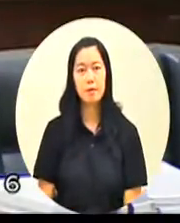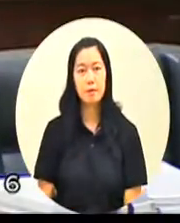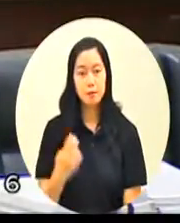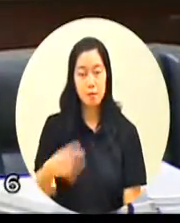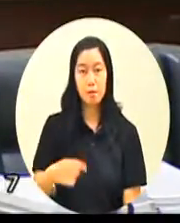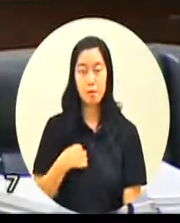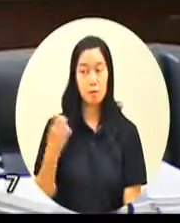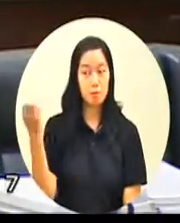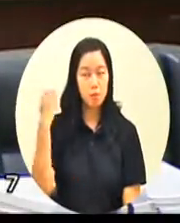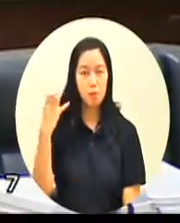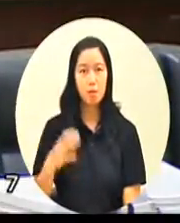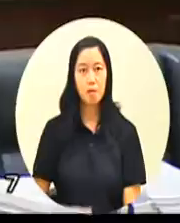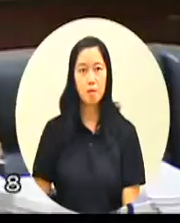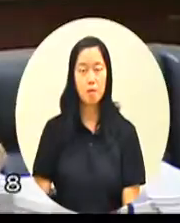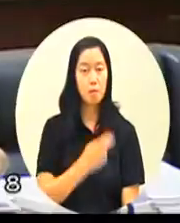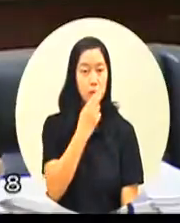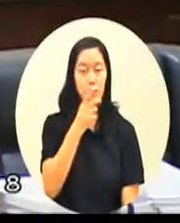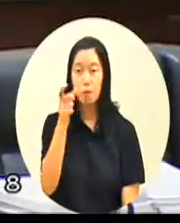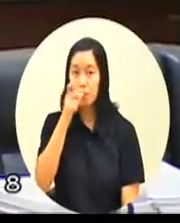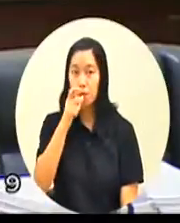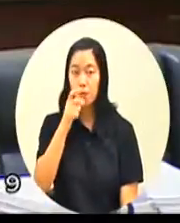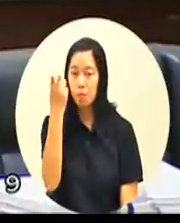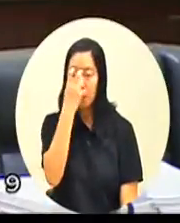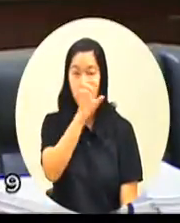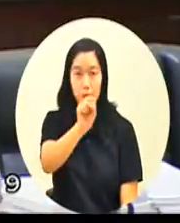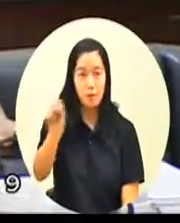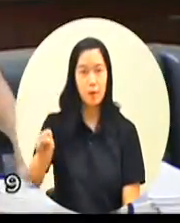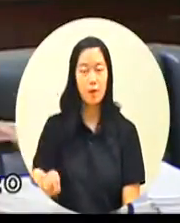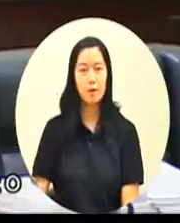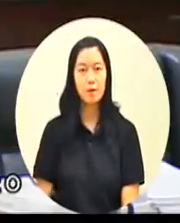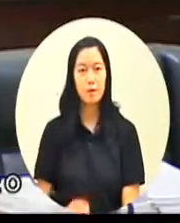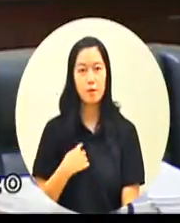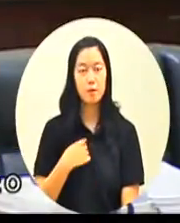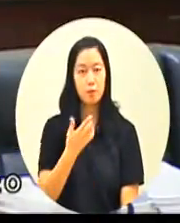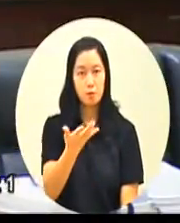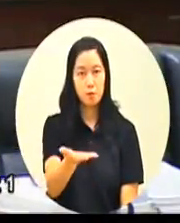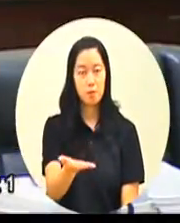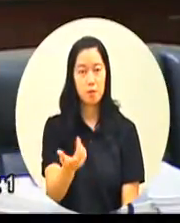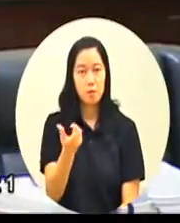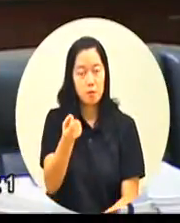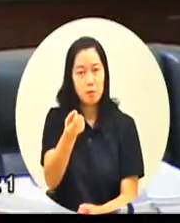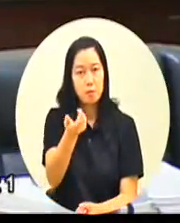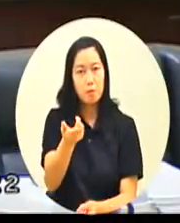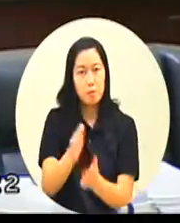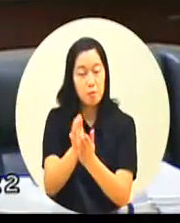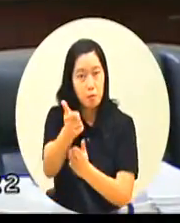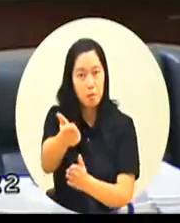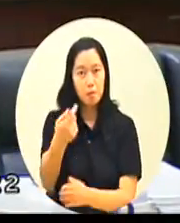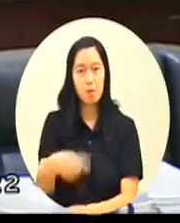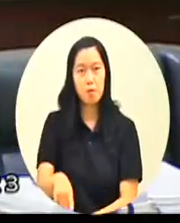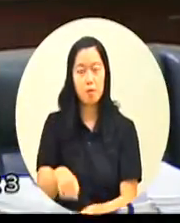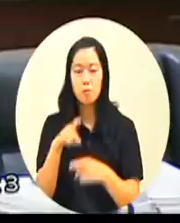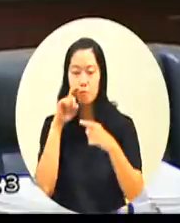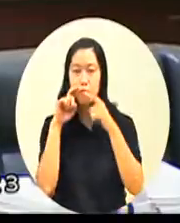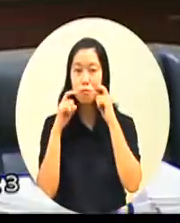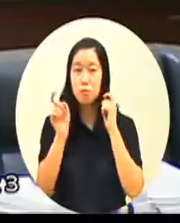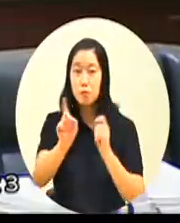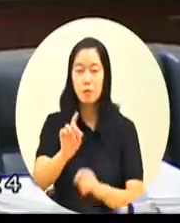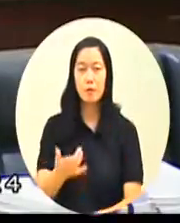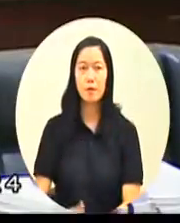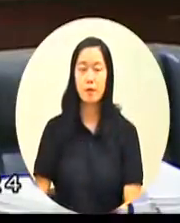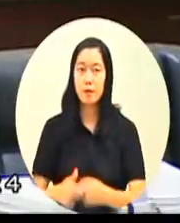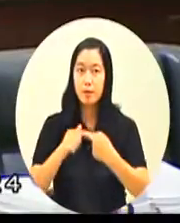这个烟酒茶器烟酒烟，那我在这里肯定这个单位哦。那但是我比较好奇是，第一个问